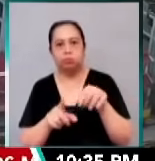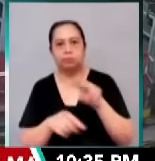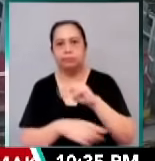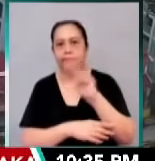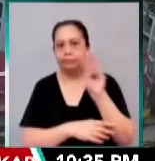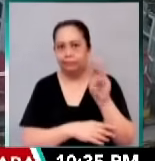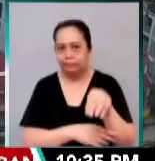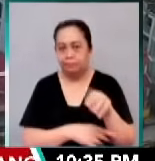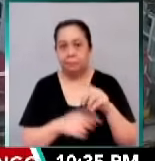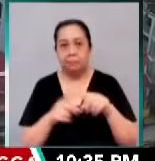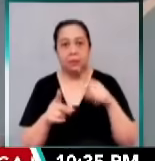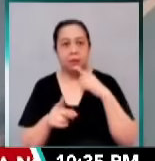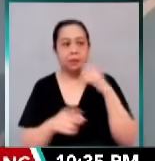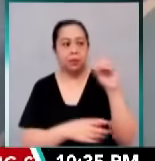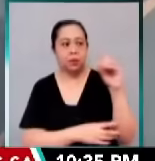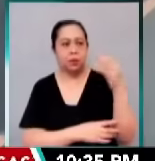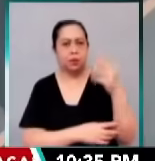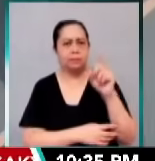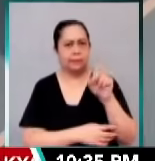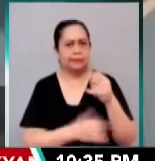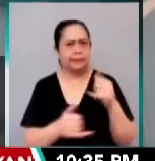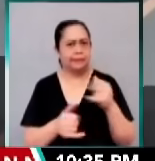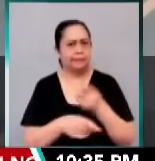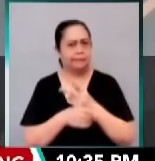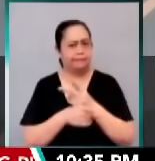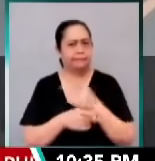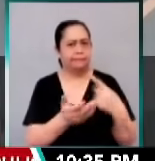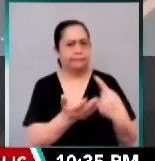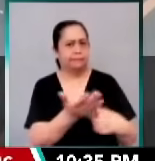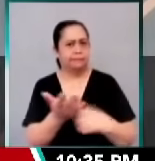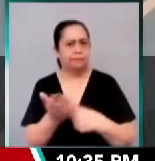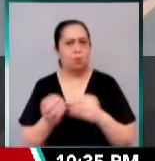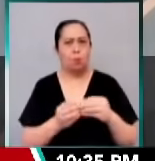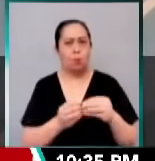sa DOH, kailangan pa itong pag-usapan ng maigi.